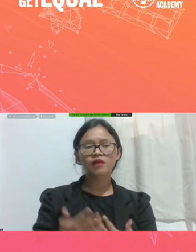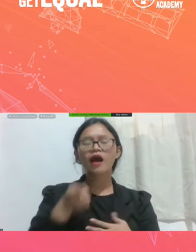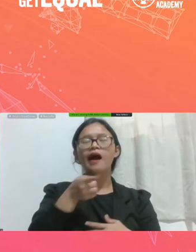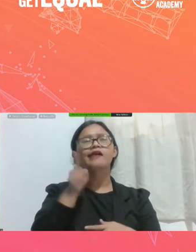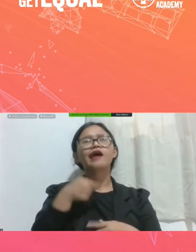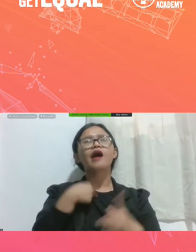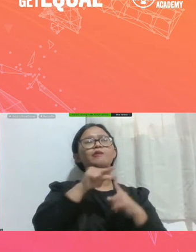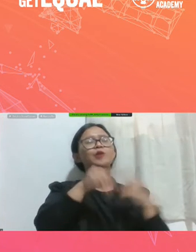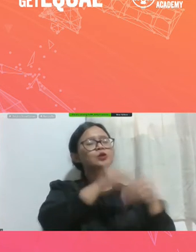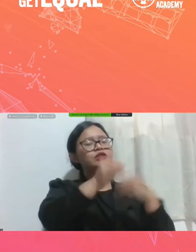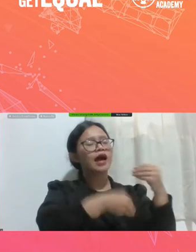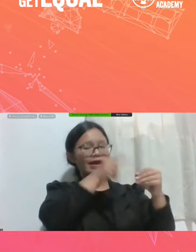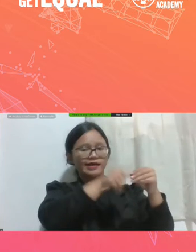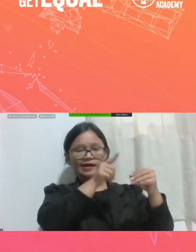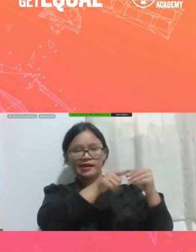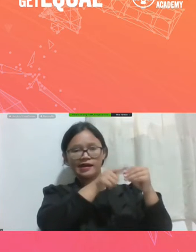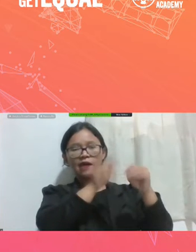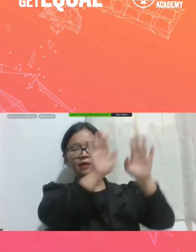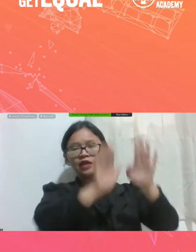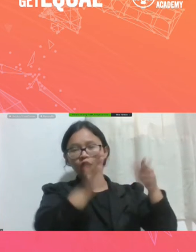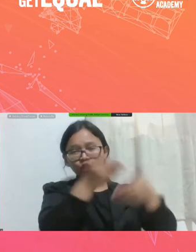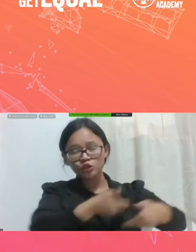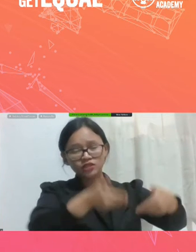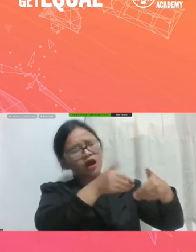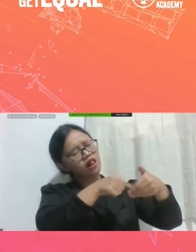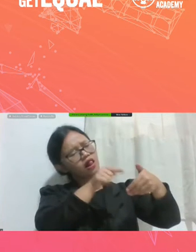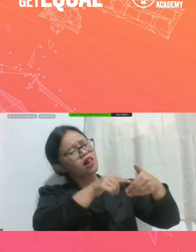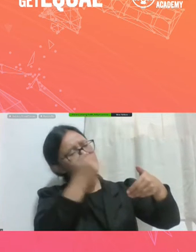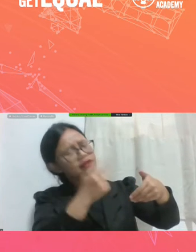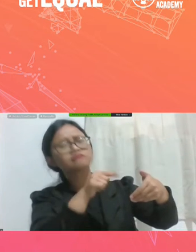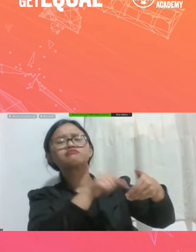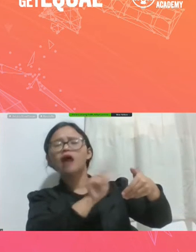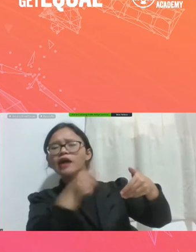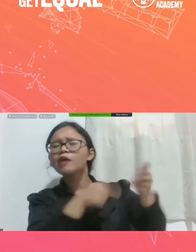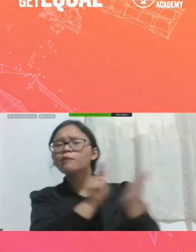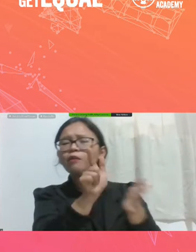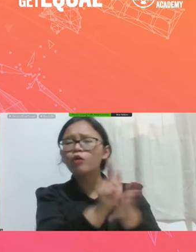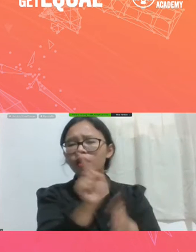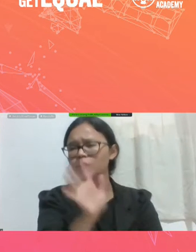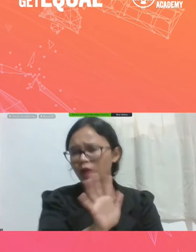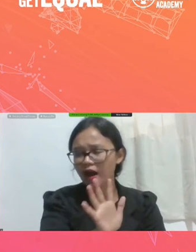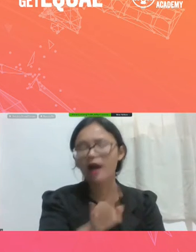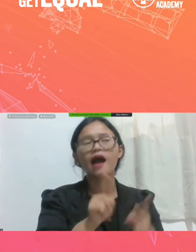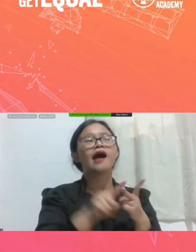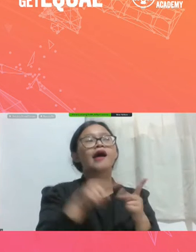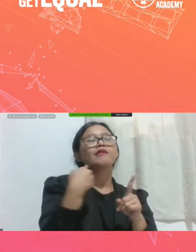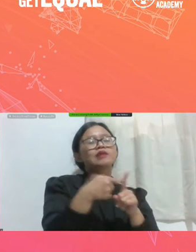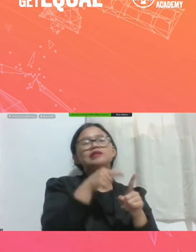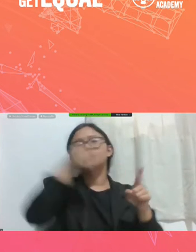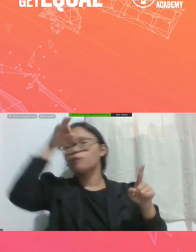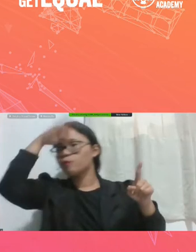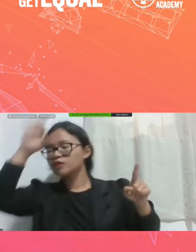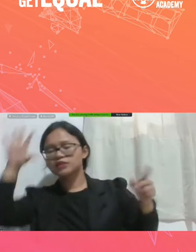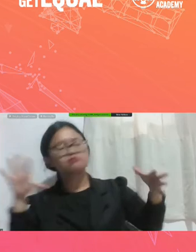perusahaan media sosial Indonesia ini memiliki mekanisme pelaporan dan bekerja sama dengan penegak hukum di Indonesia